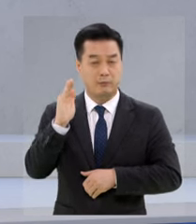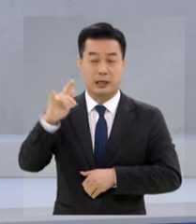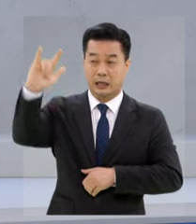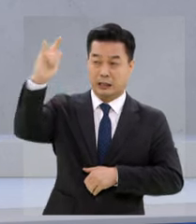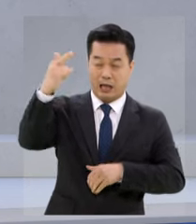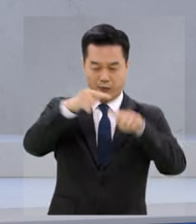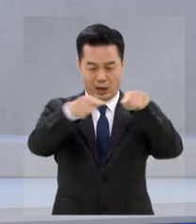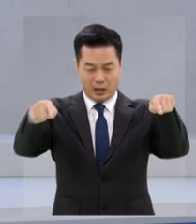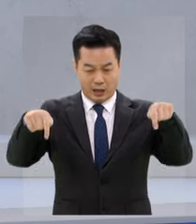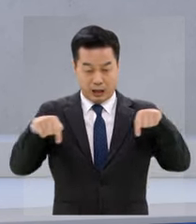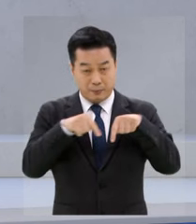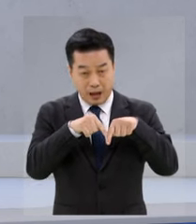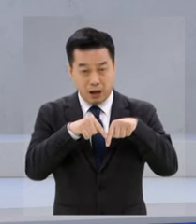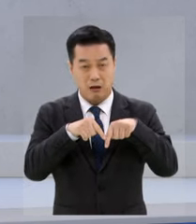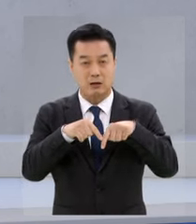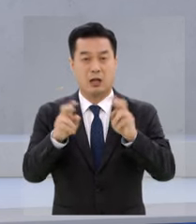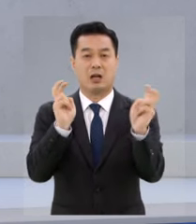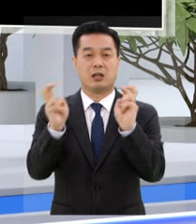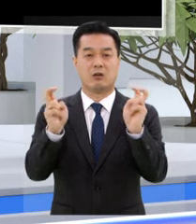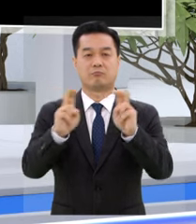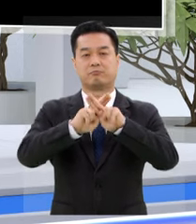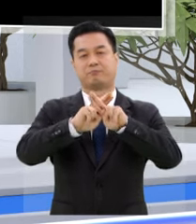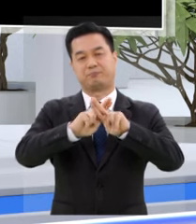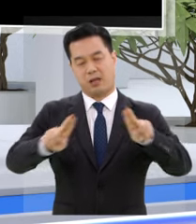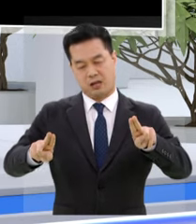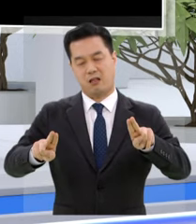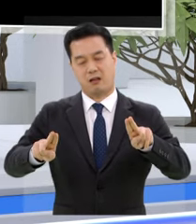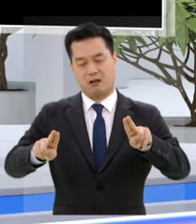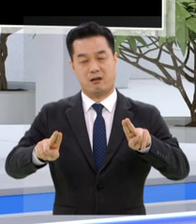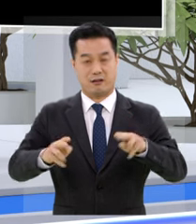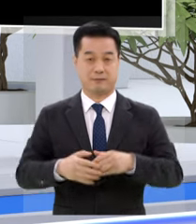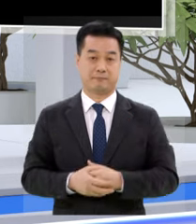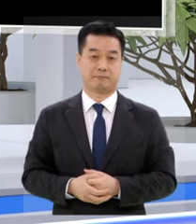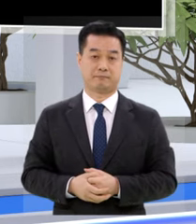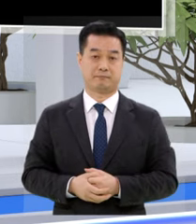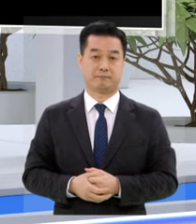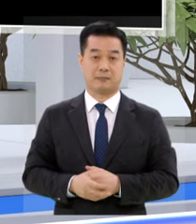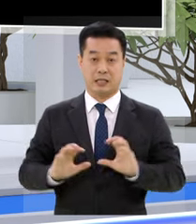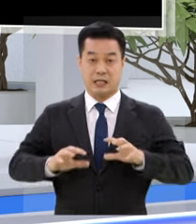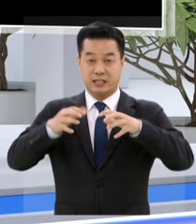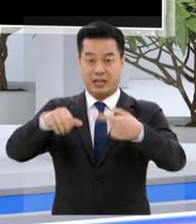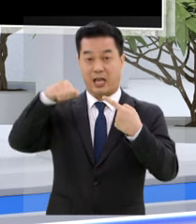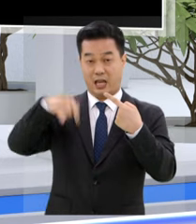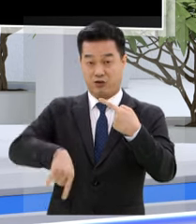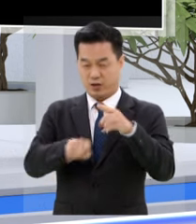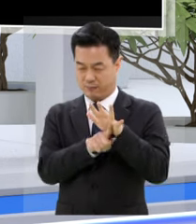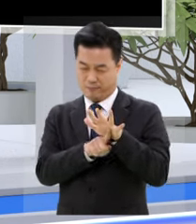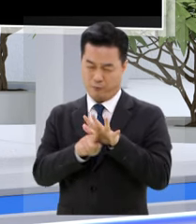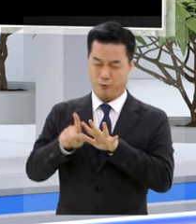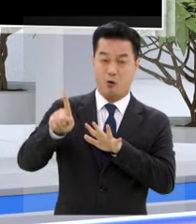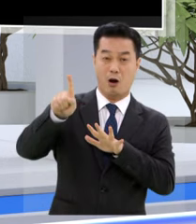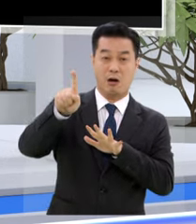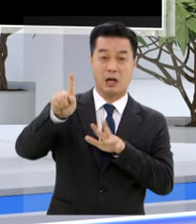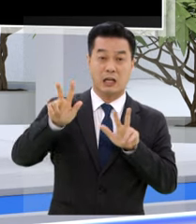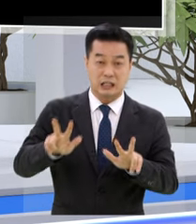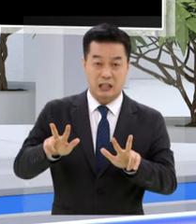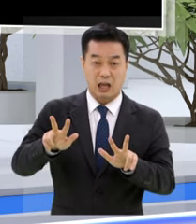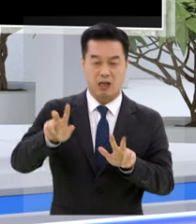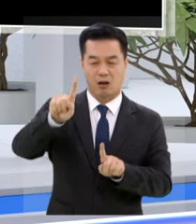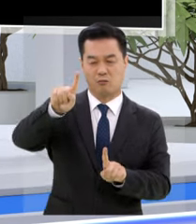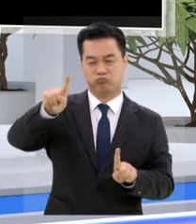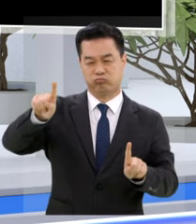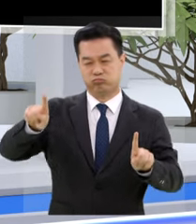국내공장 폐쇄 계획을 밝혔습니다 한때 세계 1위 태양광 패널 기업이었지만 이제 그 자리는